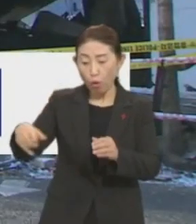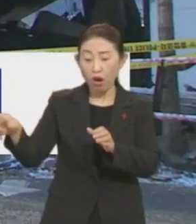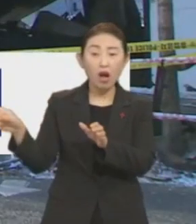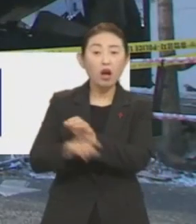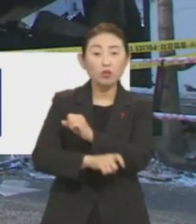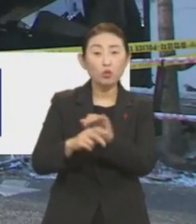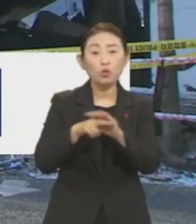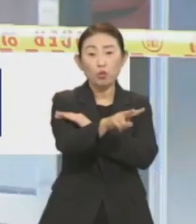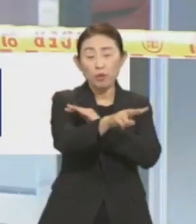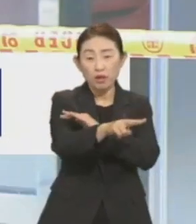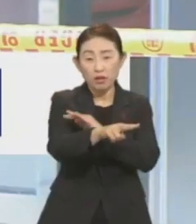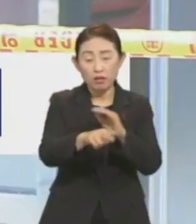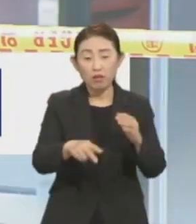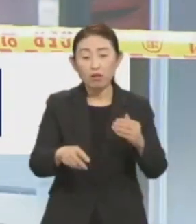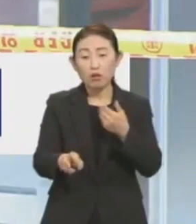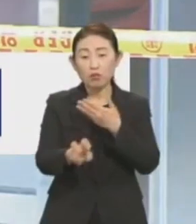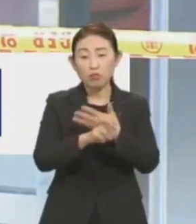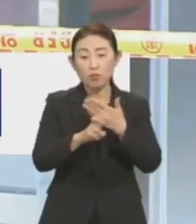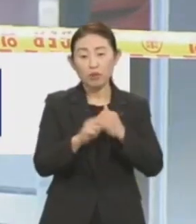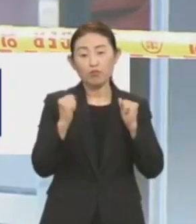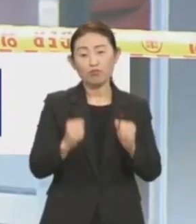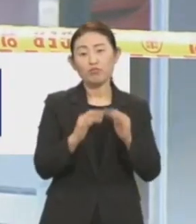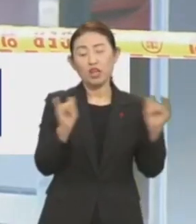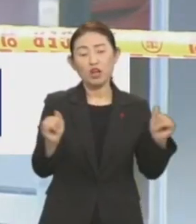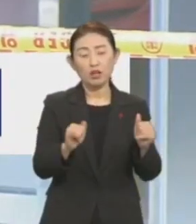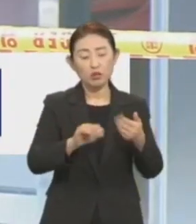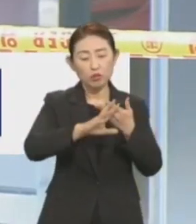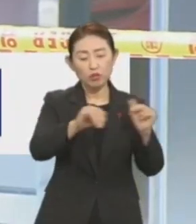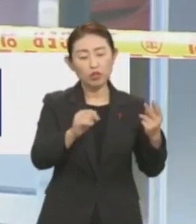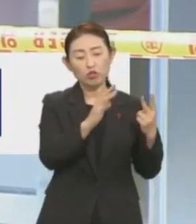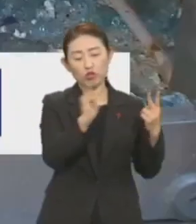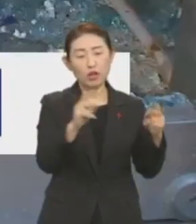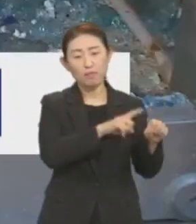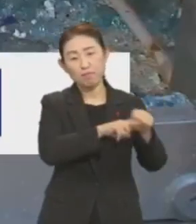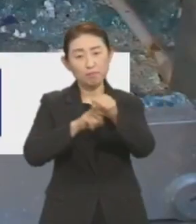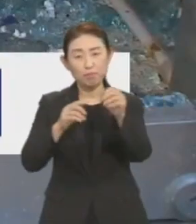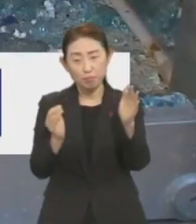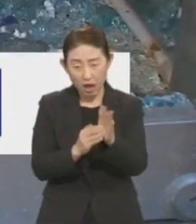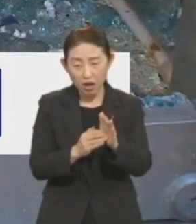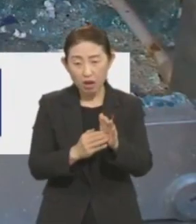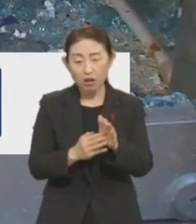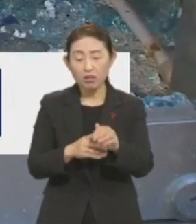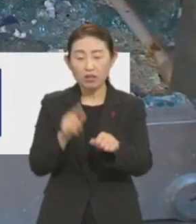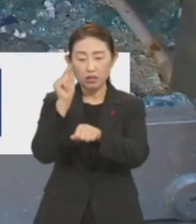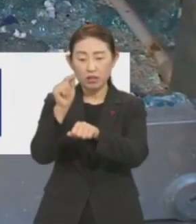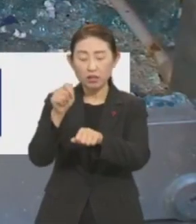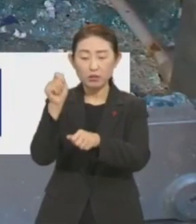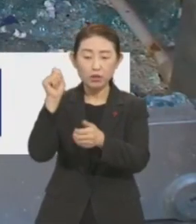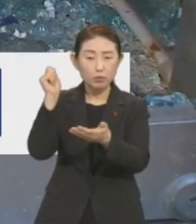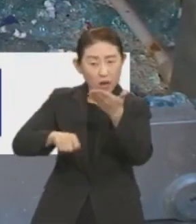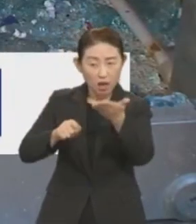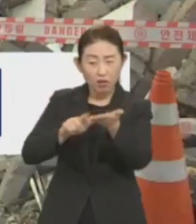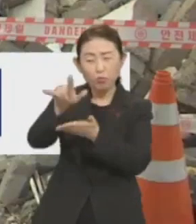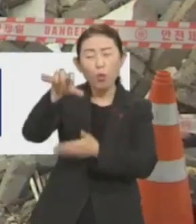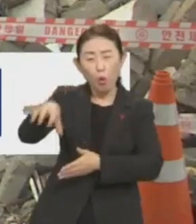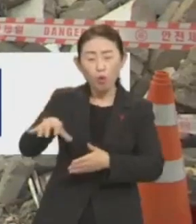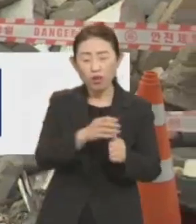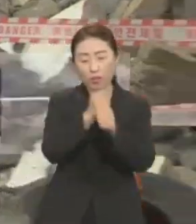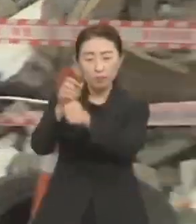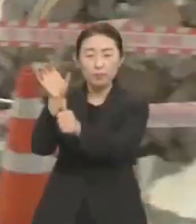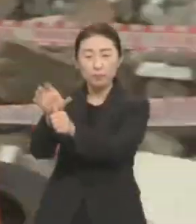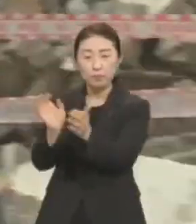혐의로 40대 불법 체류 외국인 남성 두 명을 붙잡아 출입국 사무소로 신 넘겼습니다 이들은